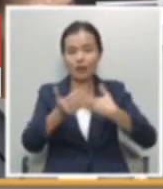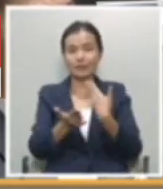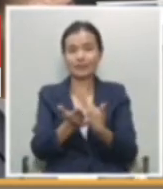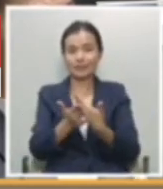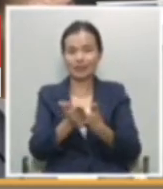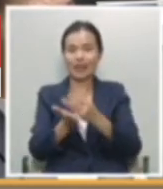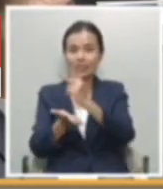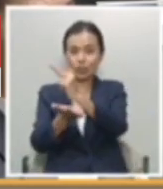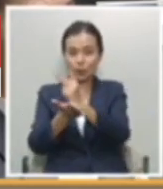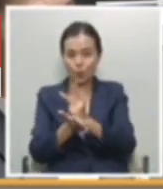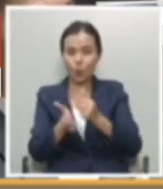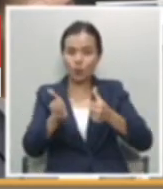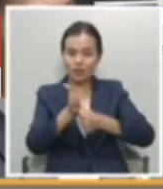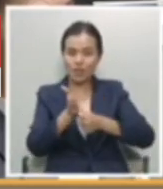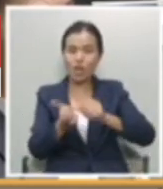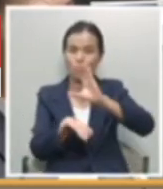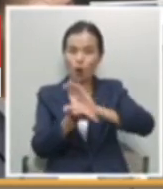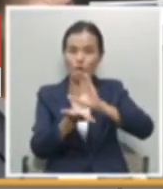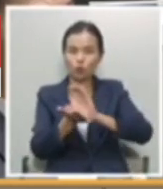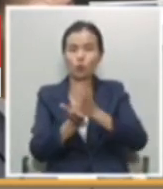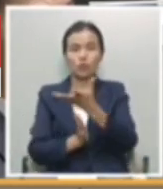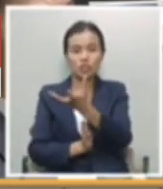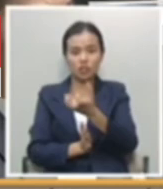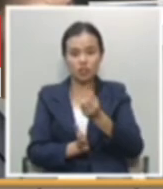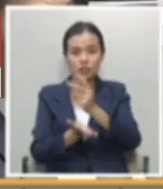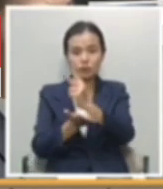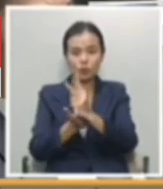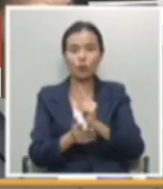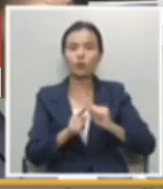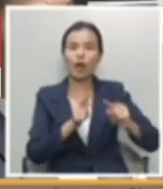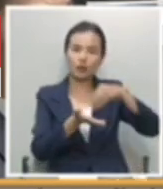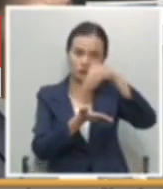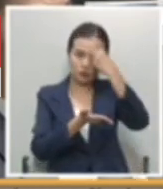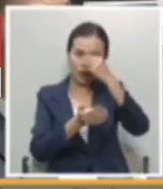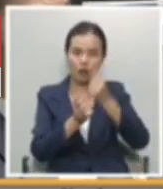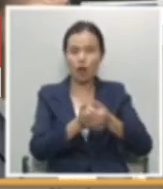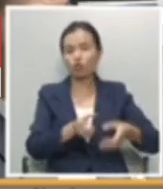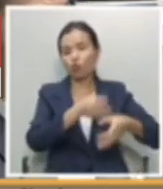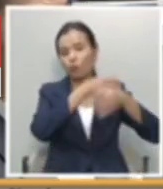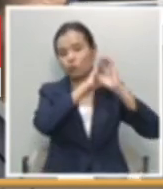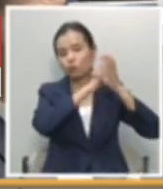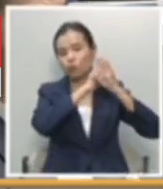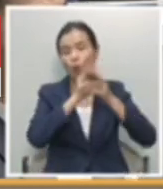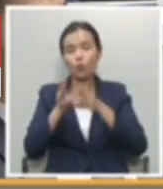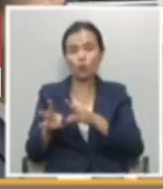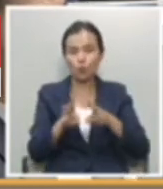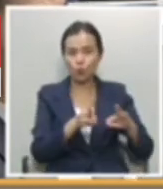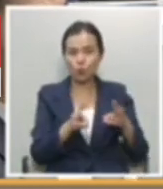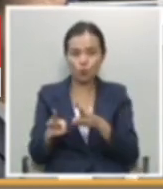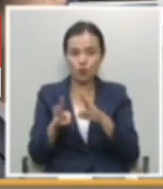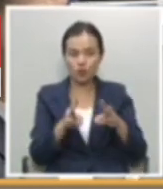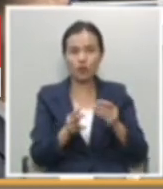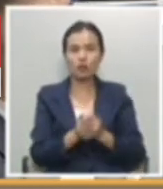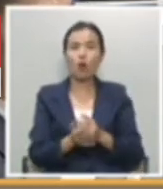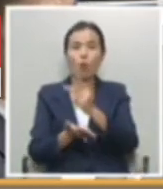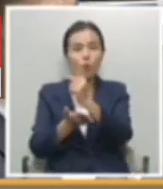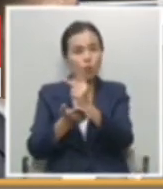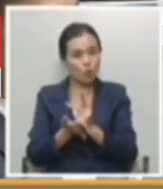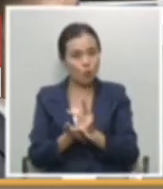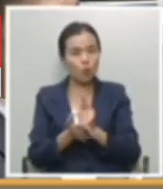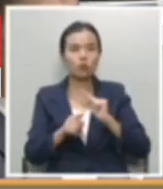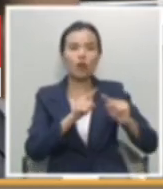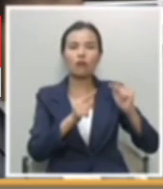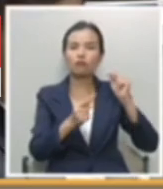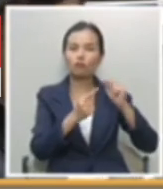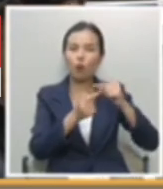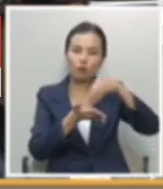ให้กองทุนเงินให้กู้ยืมเพื่อการศึกษาและทบทวนรูปแบบการให้กู้ยืมเพื่อ